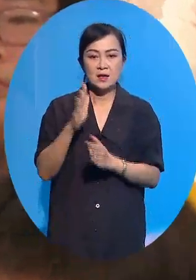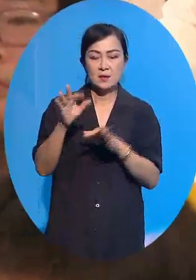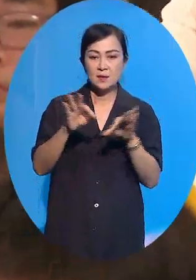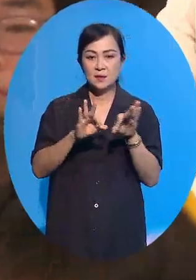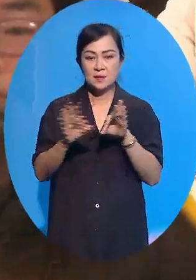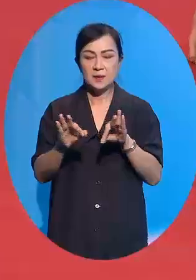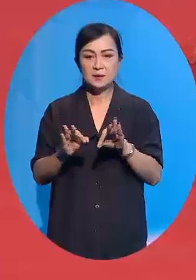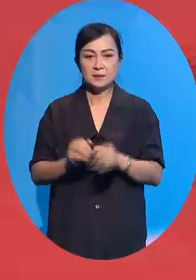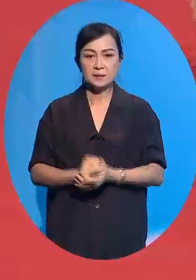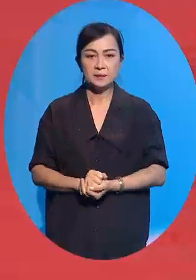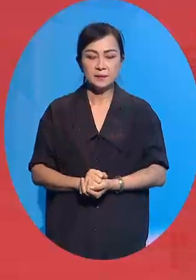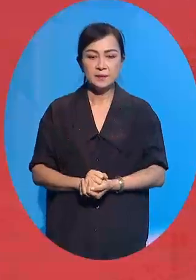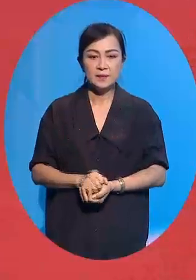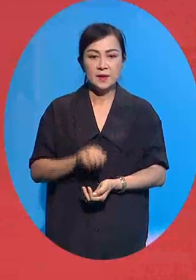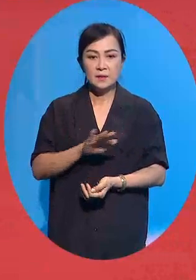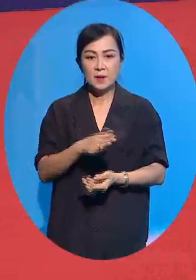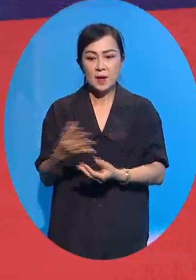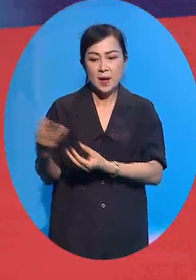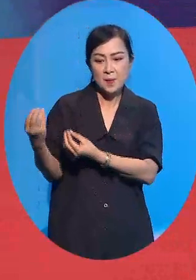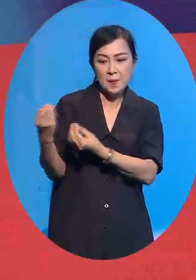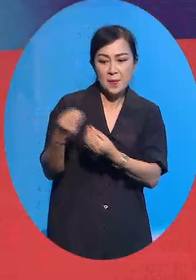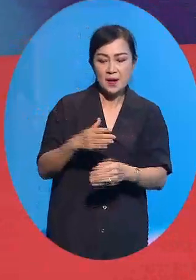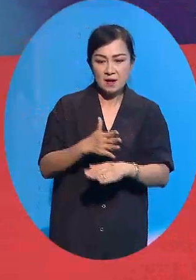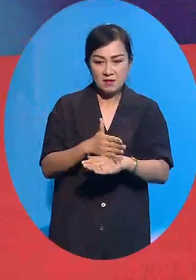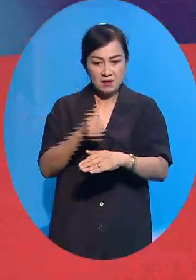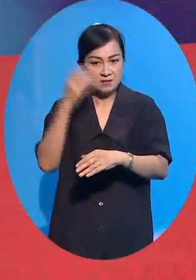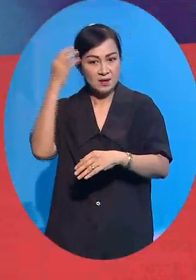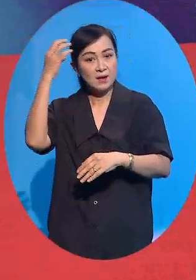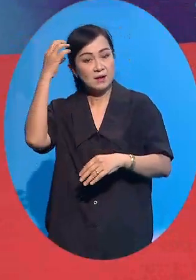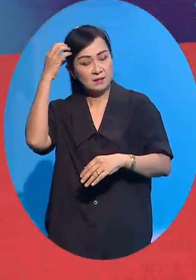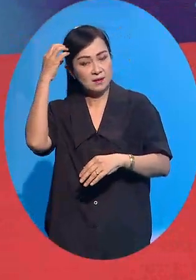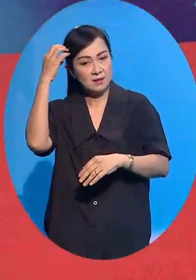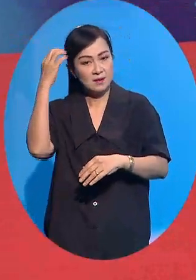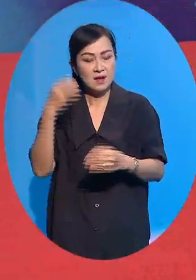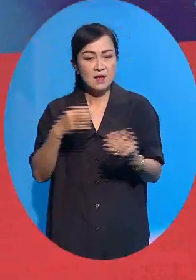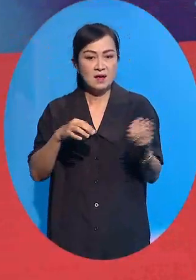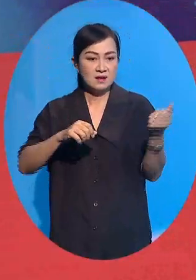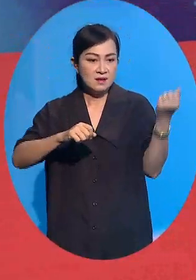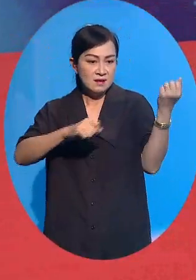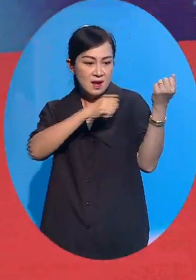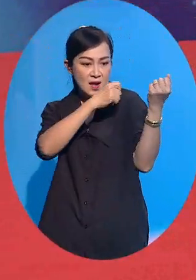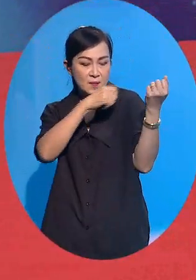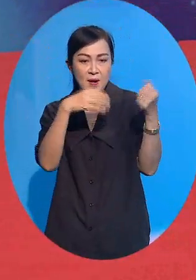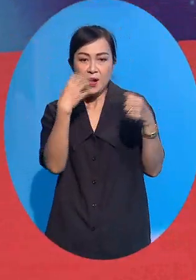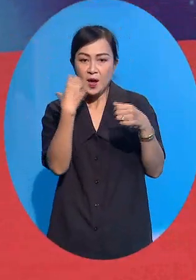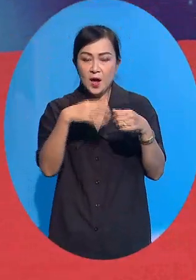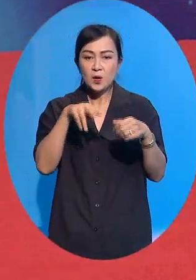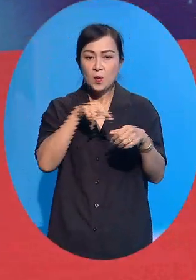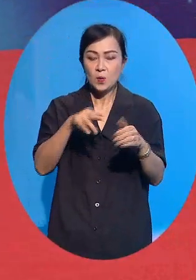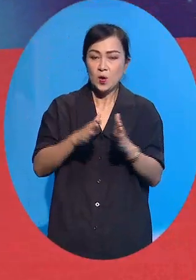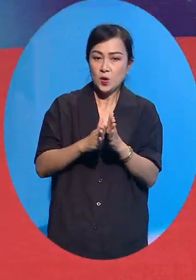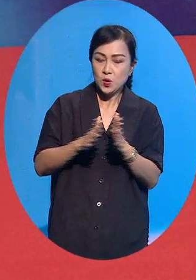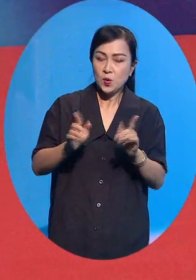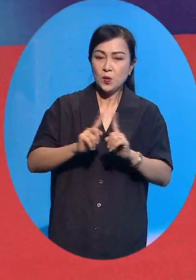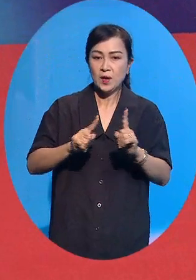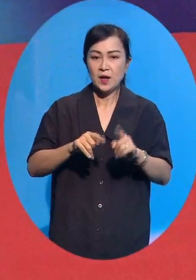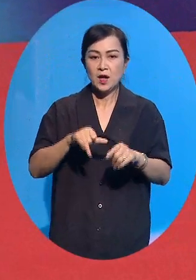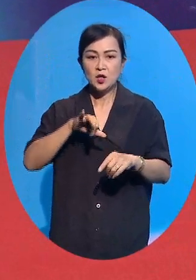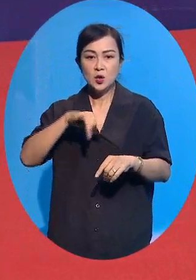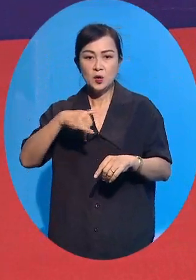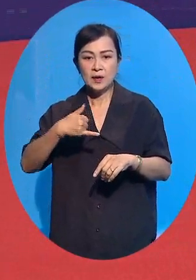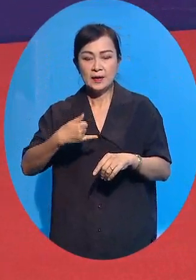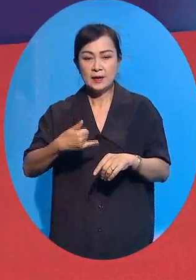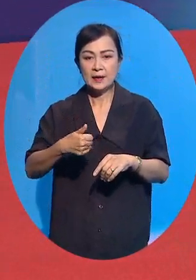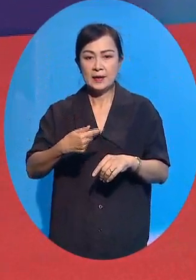Hồ Chí Minh. Các thí sinh mang đến nhiều năng khiếu ấn tượng như đàn violon và hát bằng nhiều ngôn ngữ, tập yoga và uống